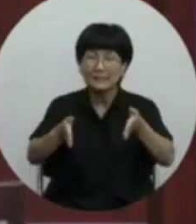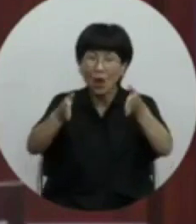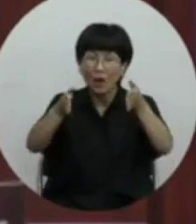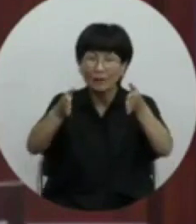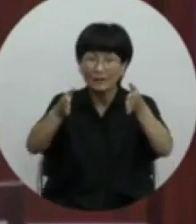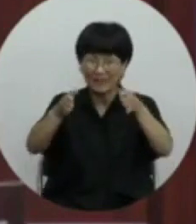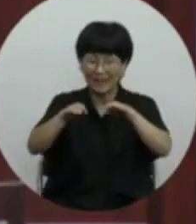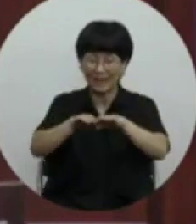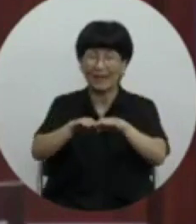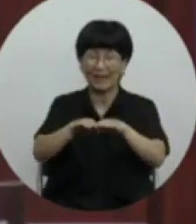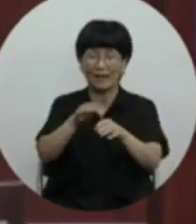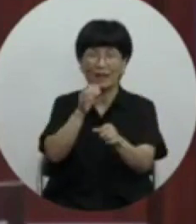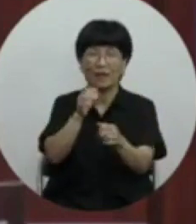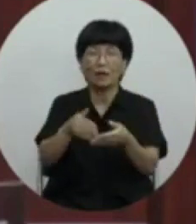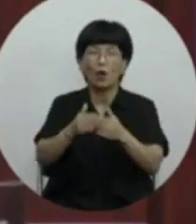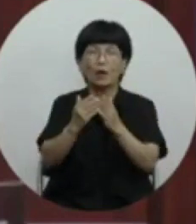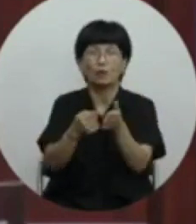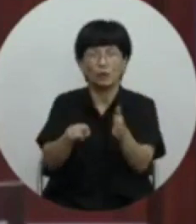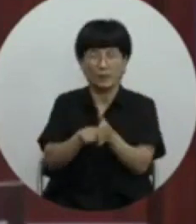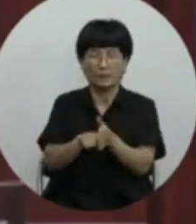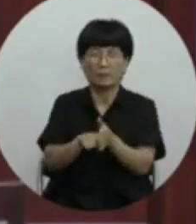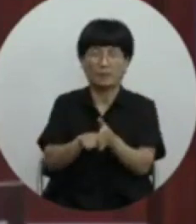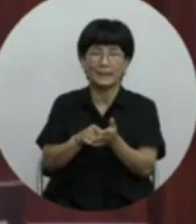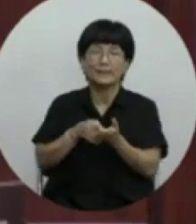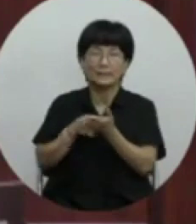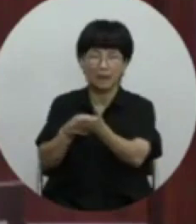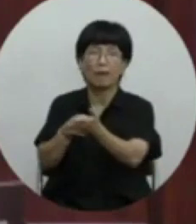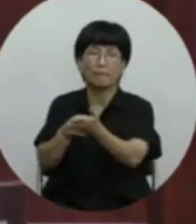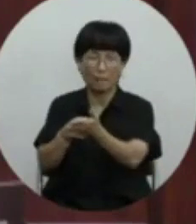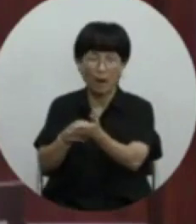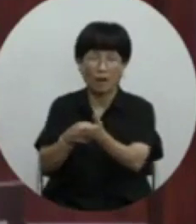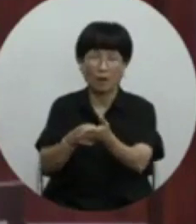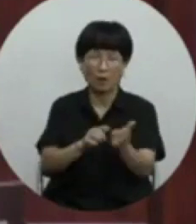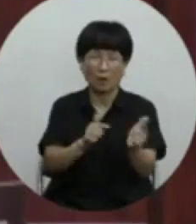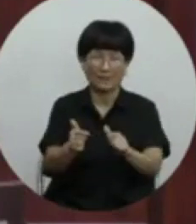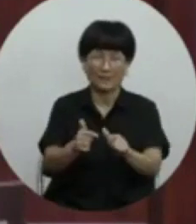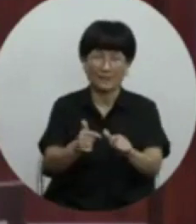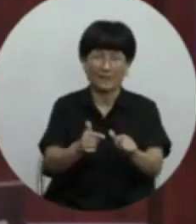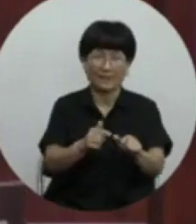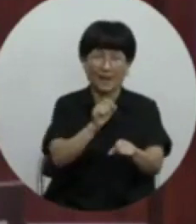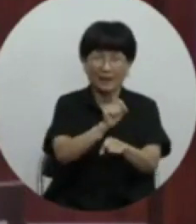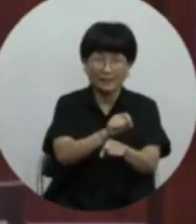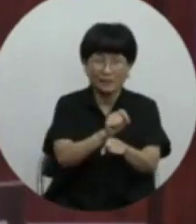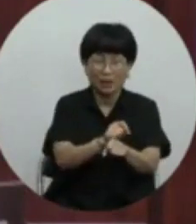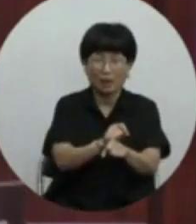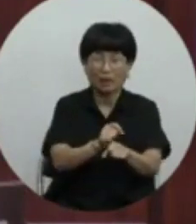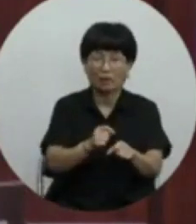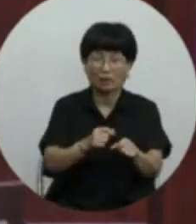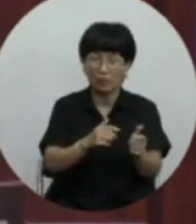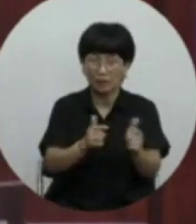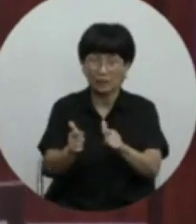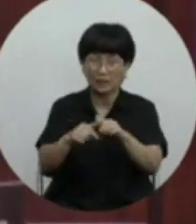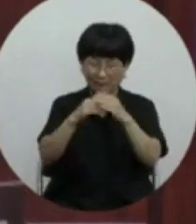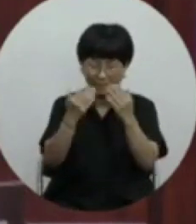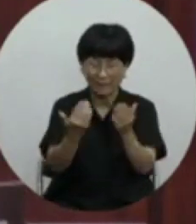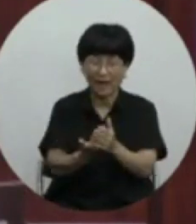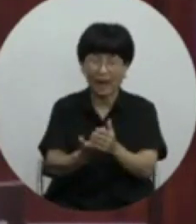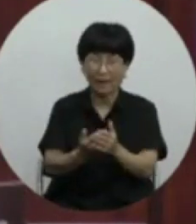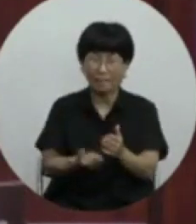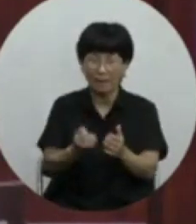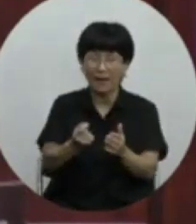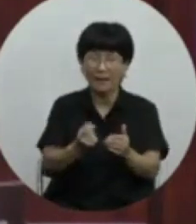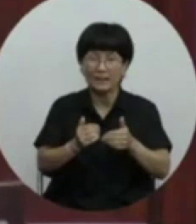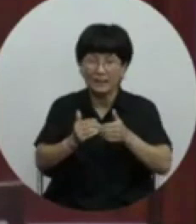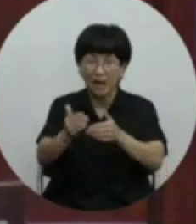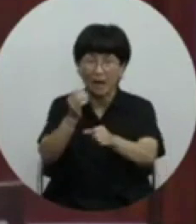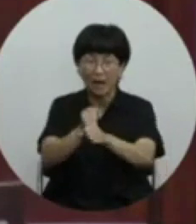위한 타당성 조사를 신청했으며 각종 행정 절차를 조속히 추진해 임기 내 착공을